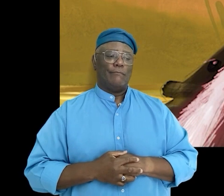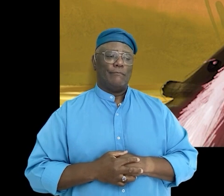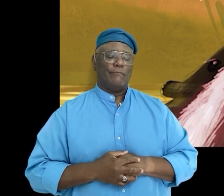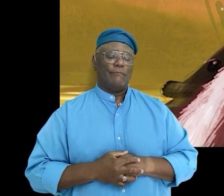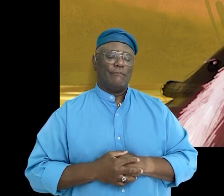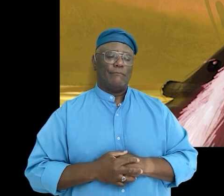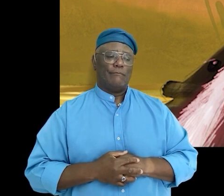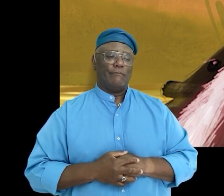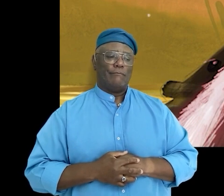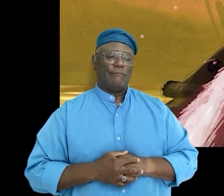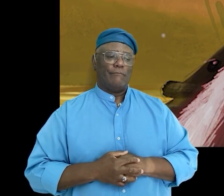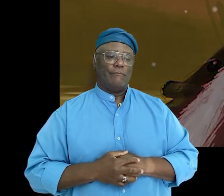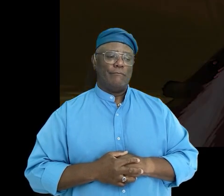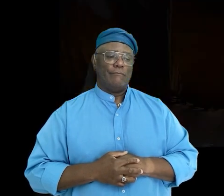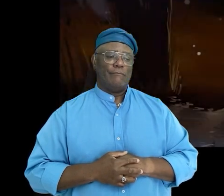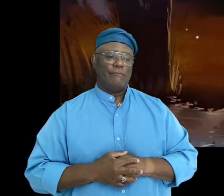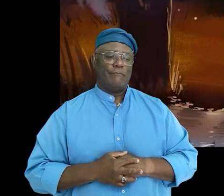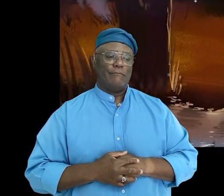popeth wella'r eto.